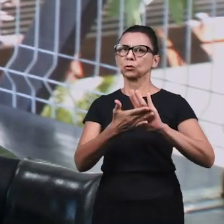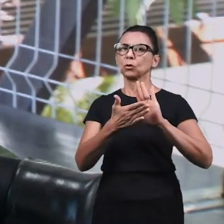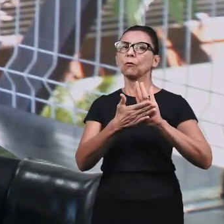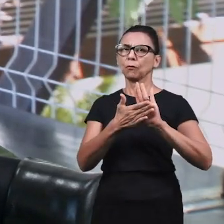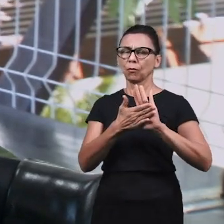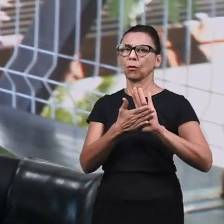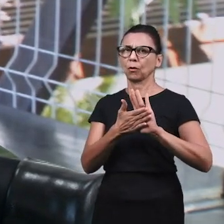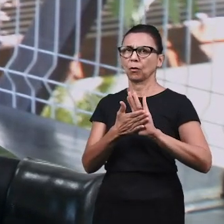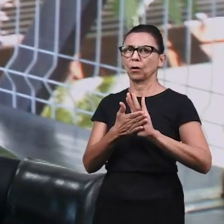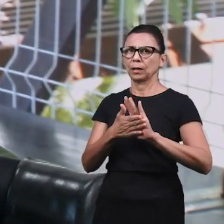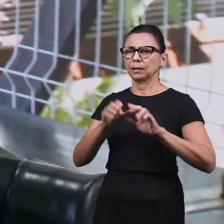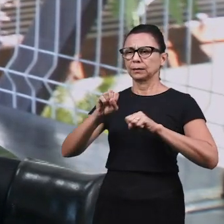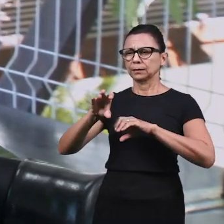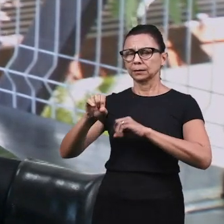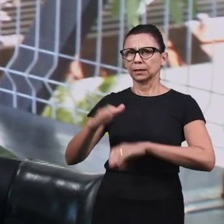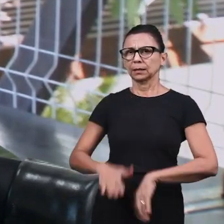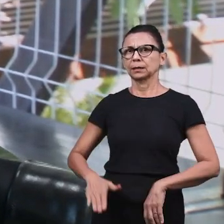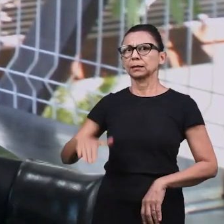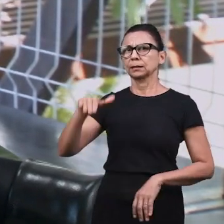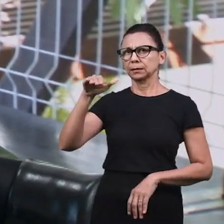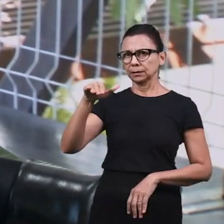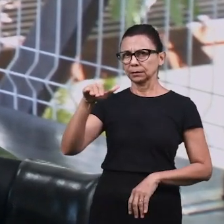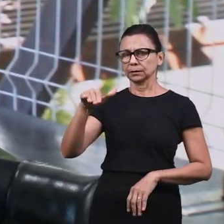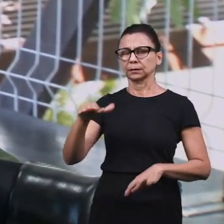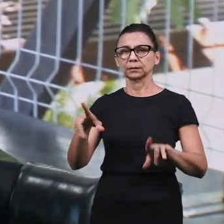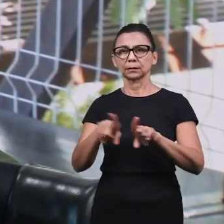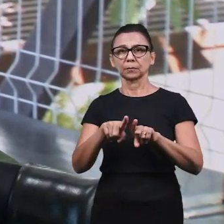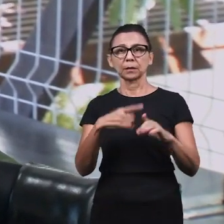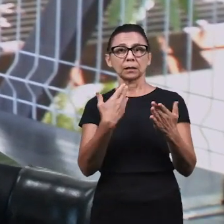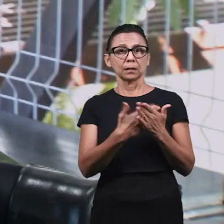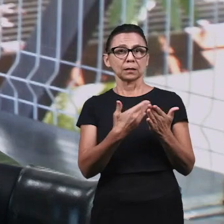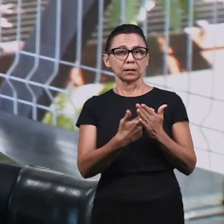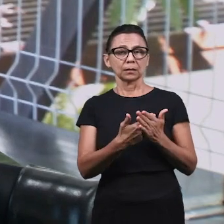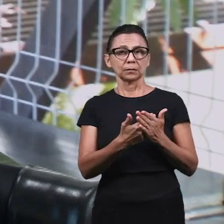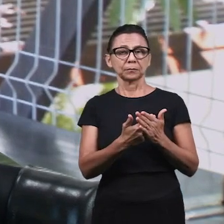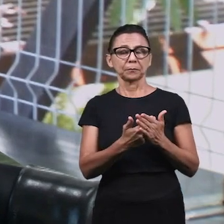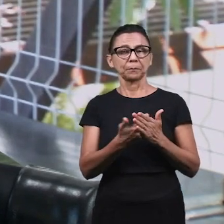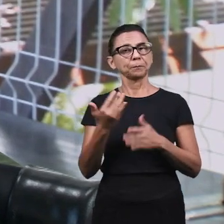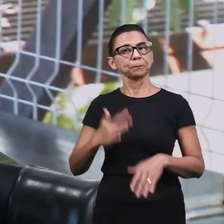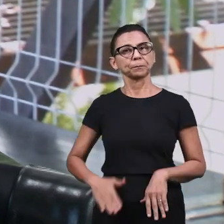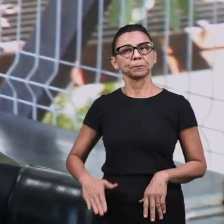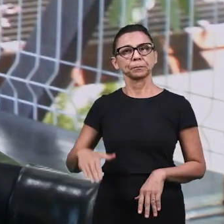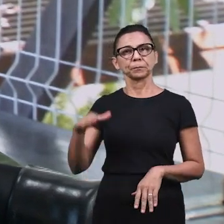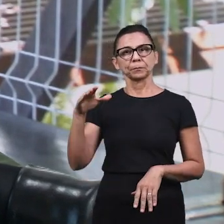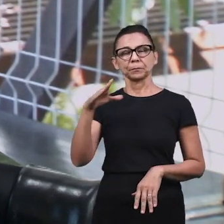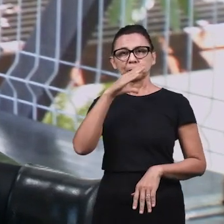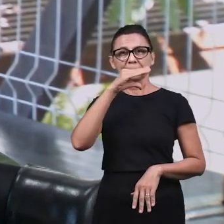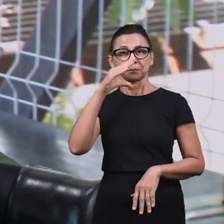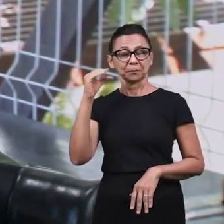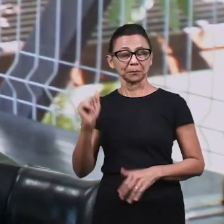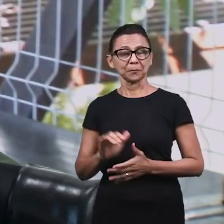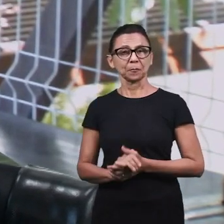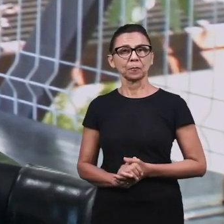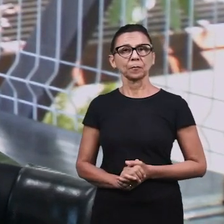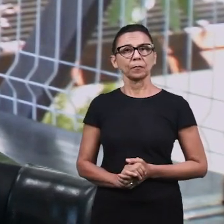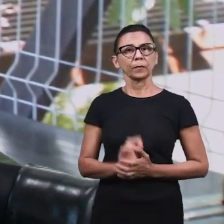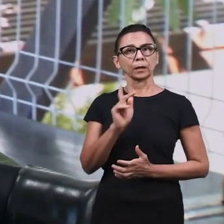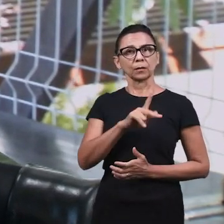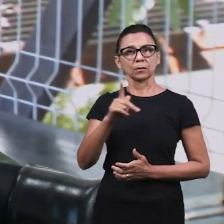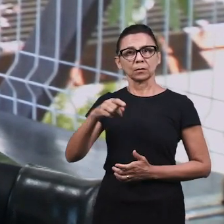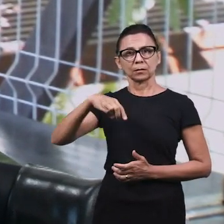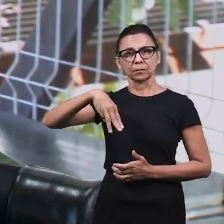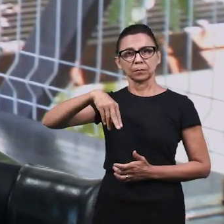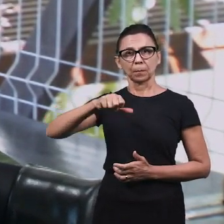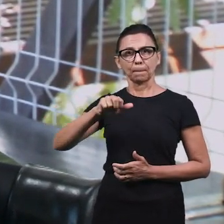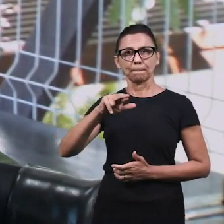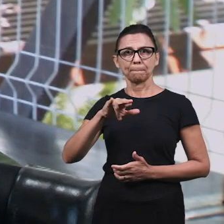Regardez la première édition de notre programmation. Dans l'étude des enfants, des médias et adolescents, la professeure Maria Paula va